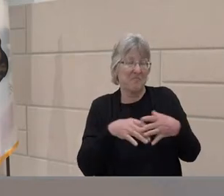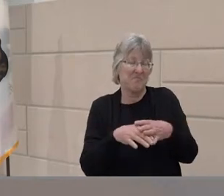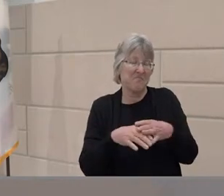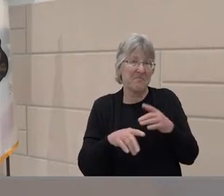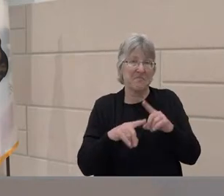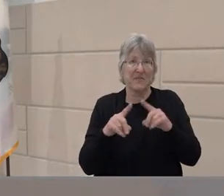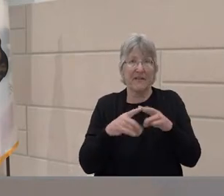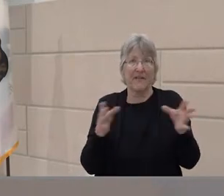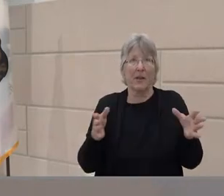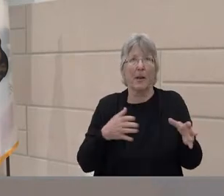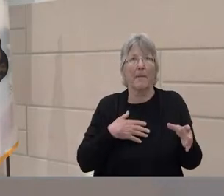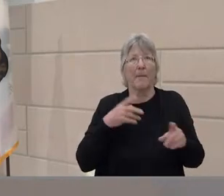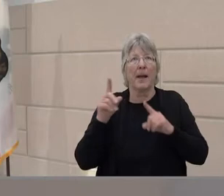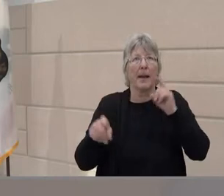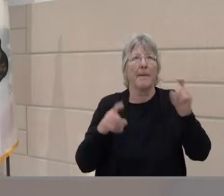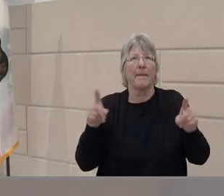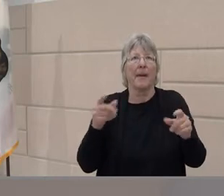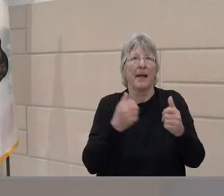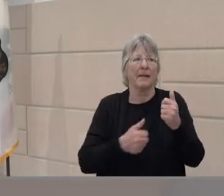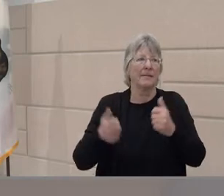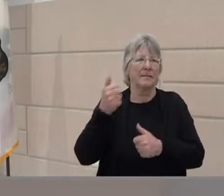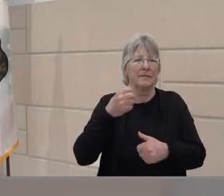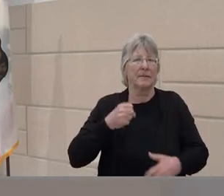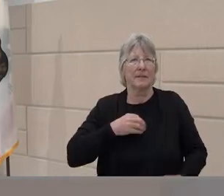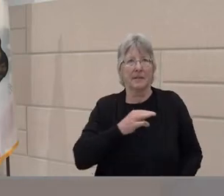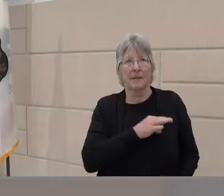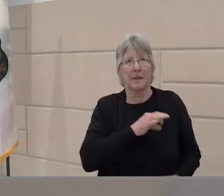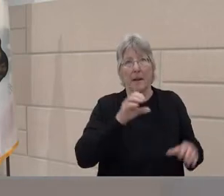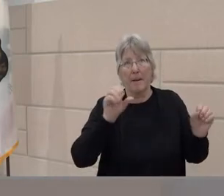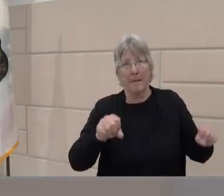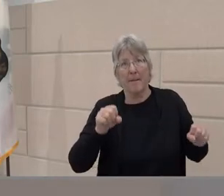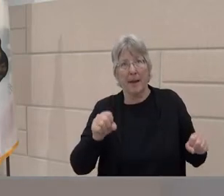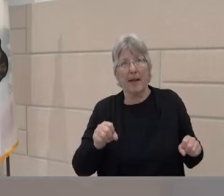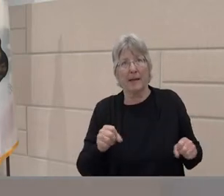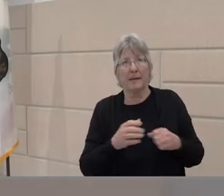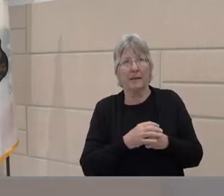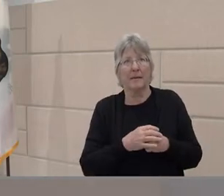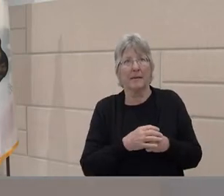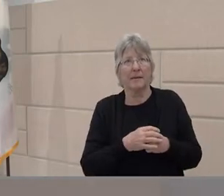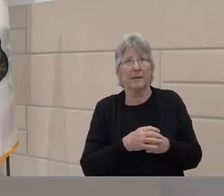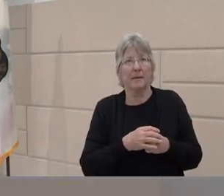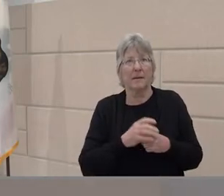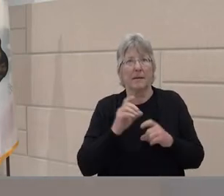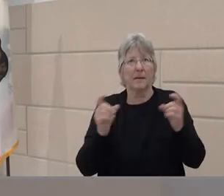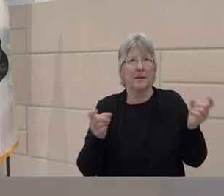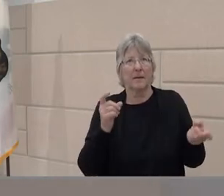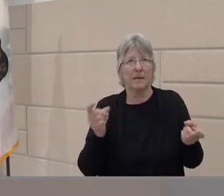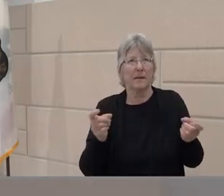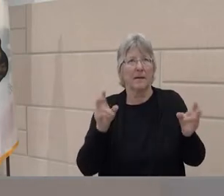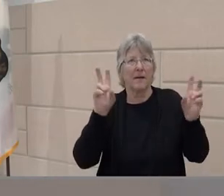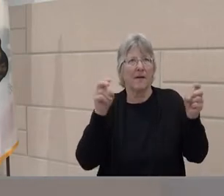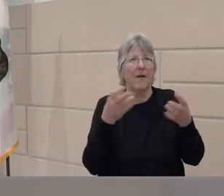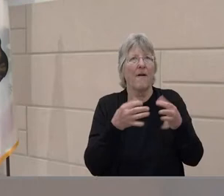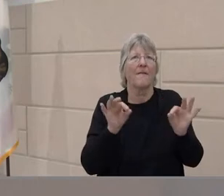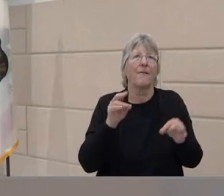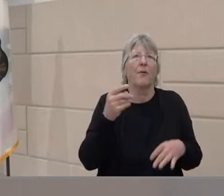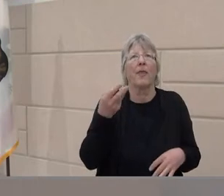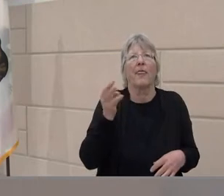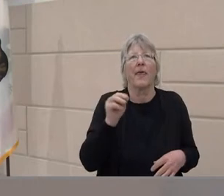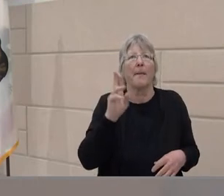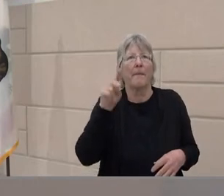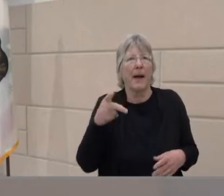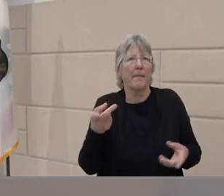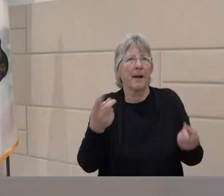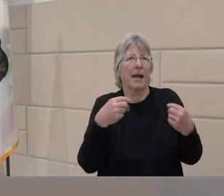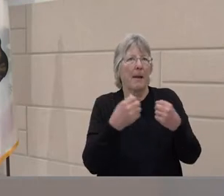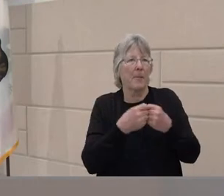ធ្វើដូច្នេះខ្ញុំស្នើសុំឲ្យបុគ្គលិកក្នុងក្រសួងថ្នាក់លើហ្នឹងគឺ